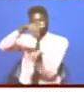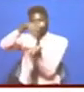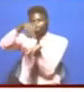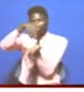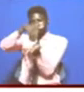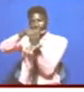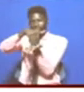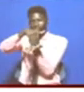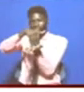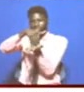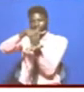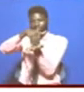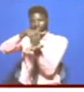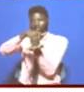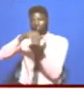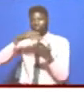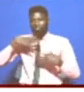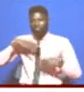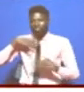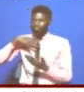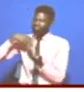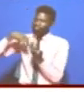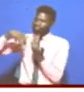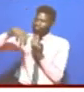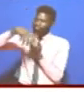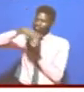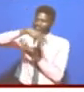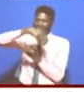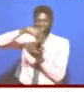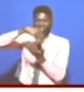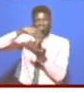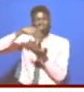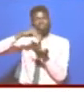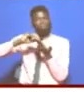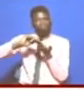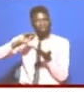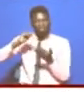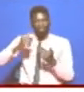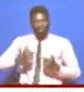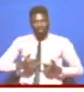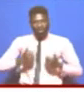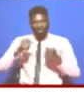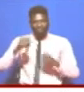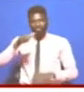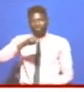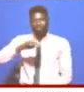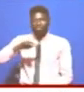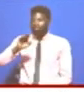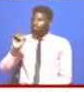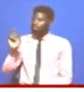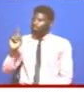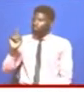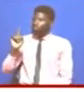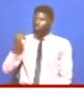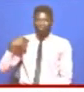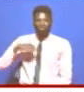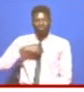ya umati mkubwa wa wananchi ambao wanaishi katika Nairobi, inastahili